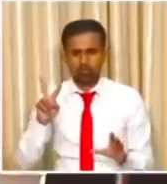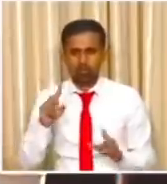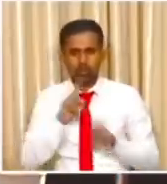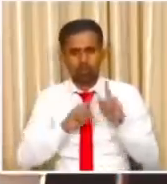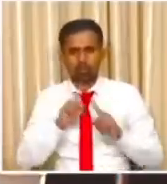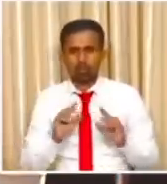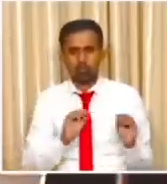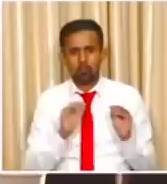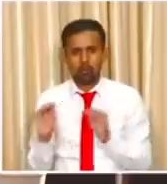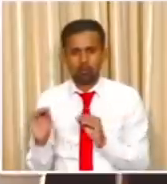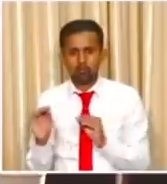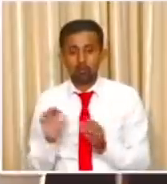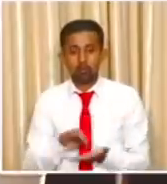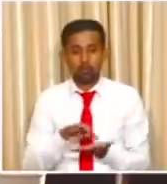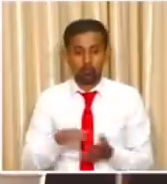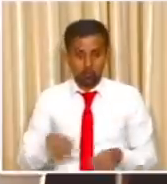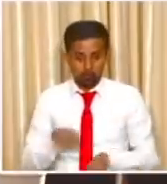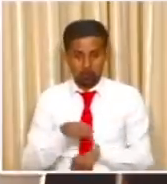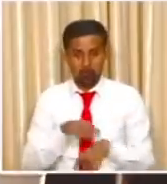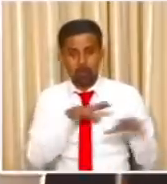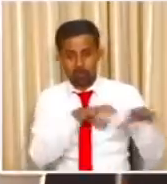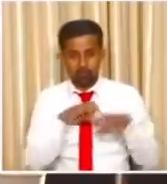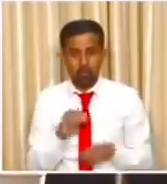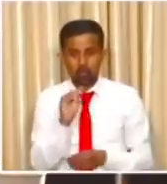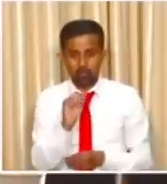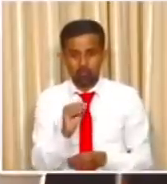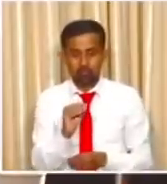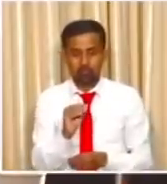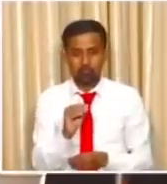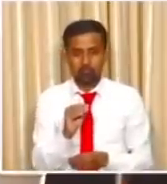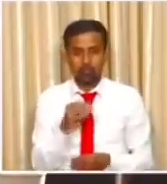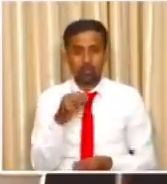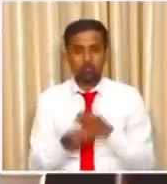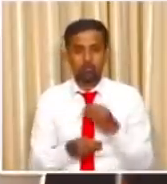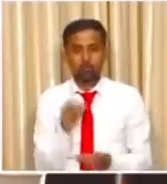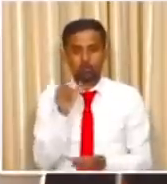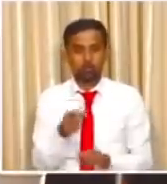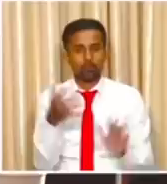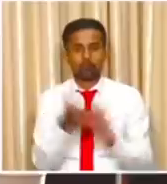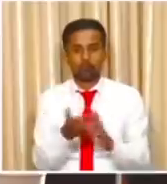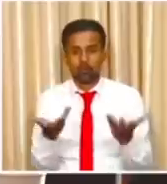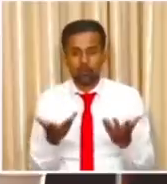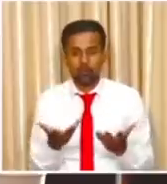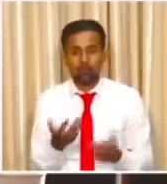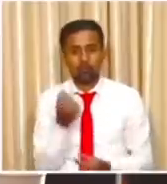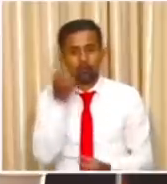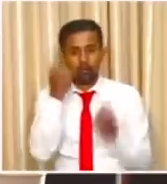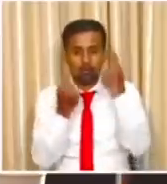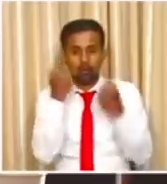සාකච්ඡා කරමු. හැබැයි මේ නිශ්චිත මොහොතේ පවරා ගැනීම සිද්ධ වෙනවනම් ඒ ව්‍යවසායක කරපු වැරද්දක් නෙමෙයි. එයා